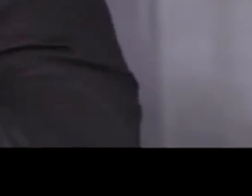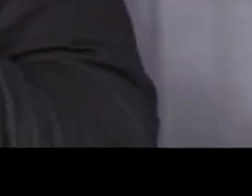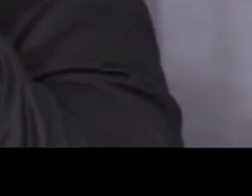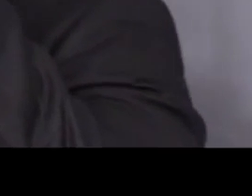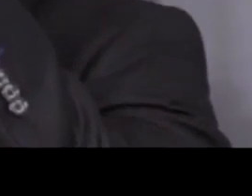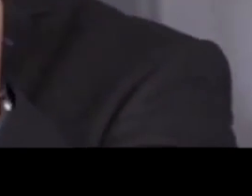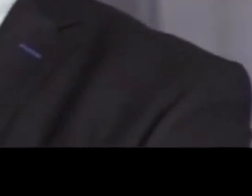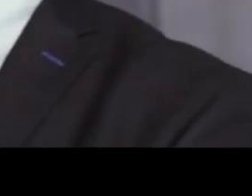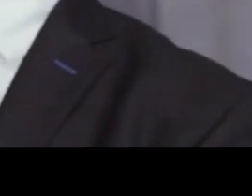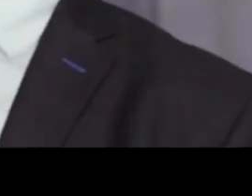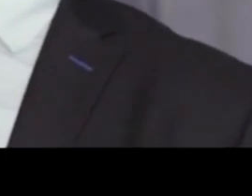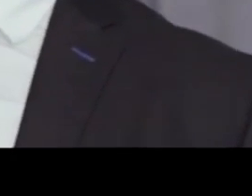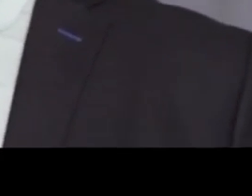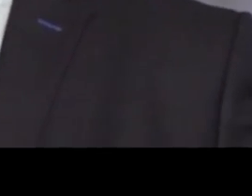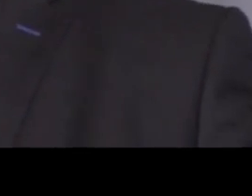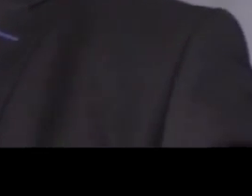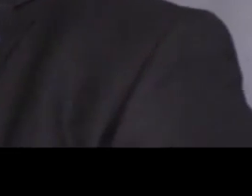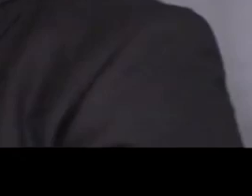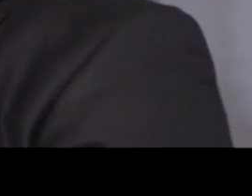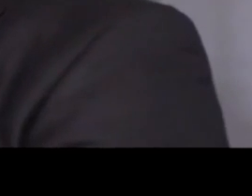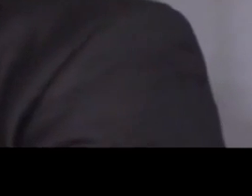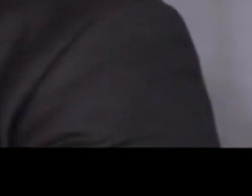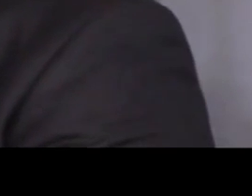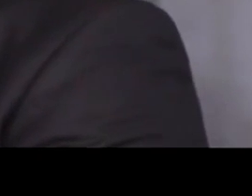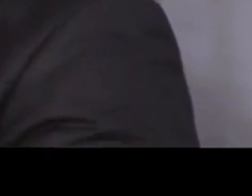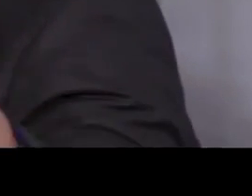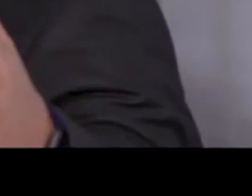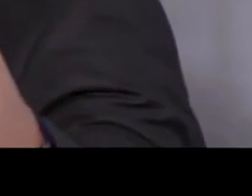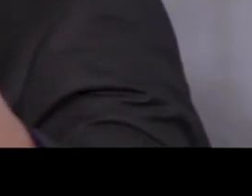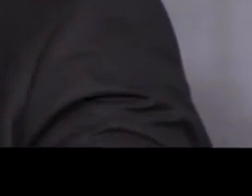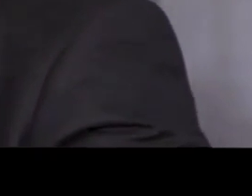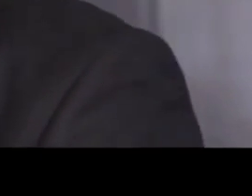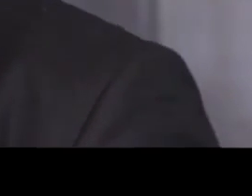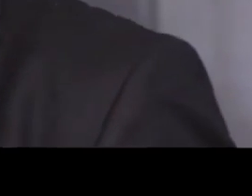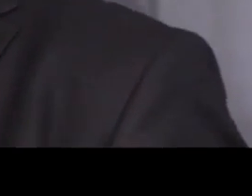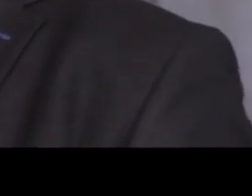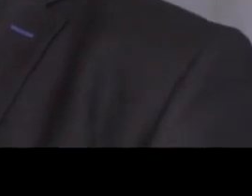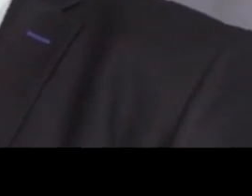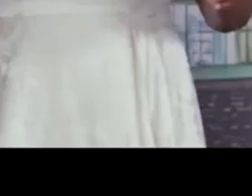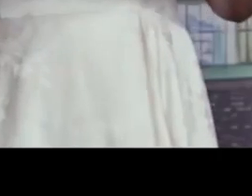La la la.